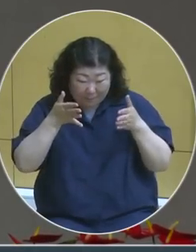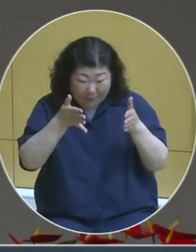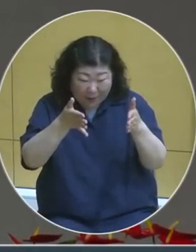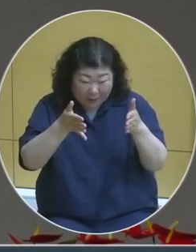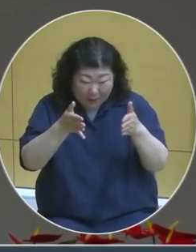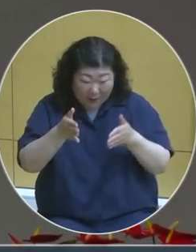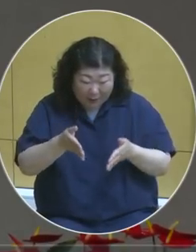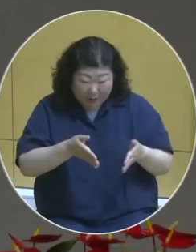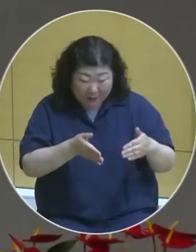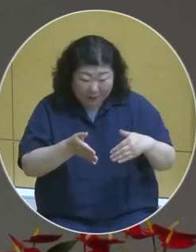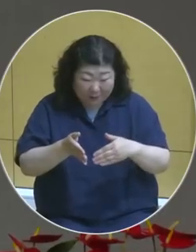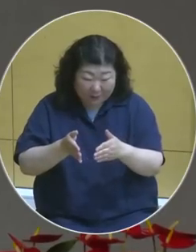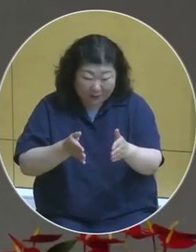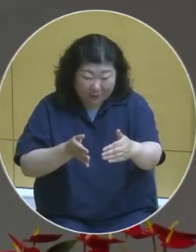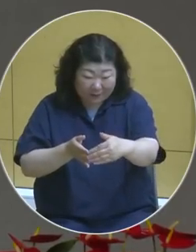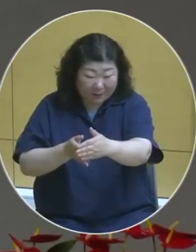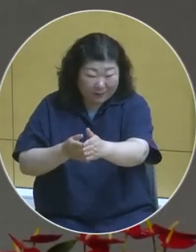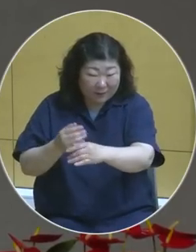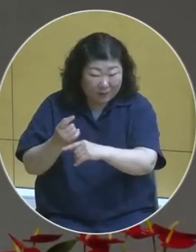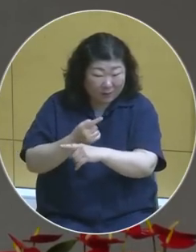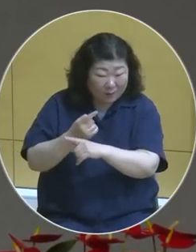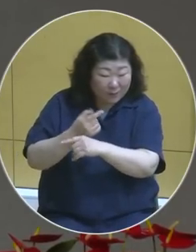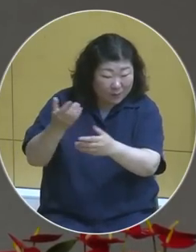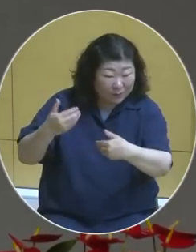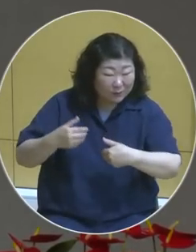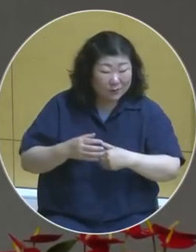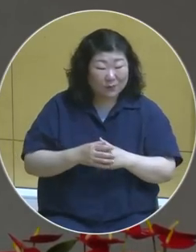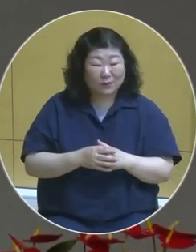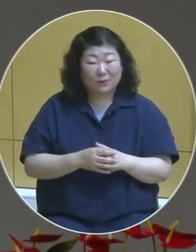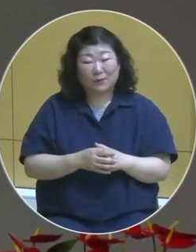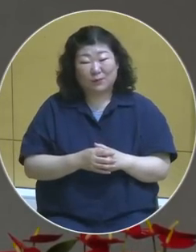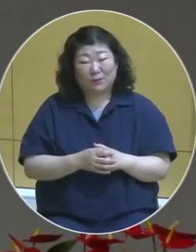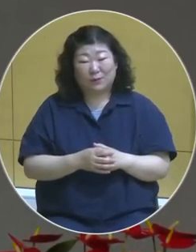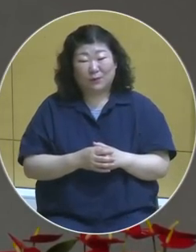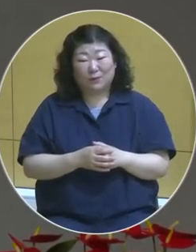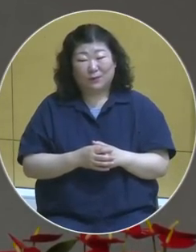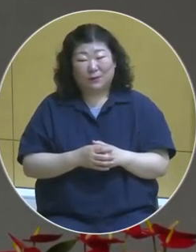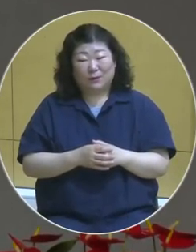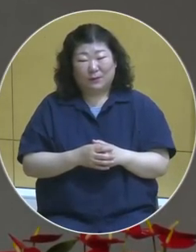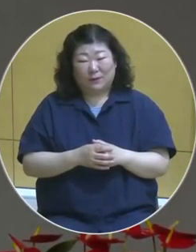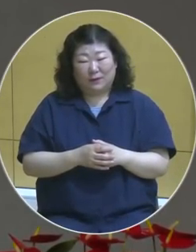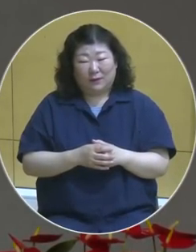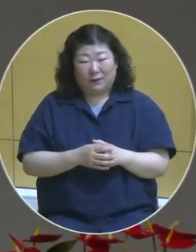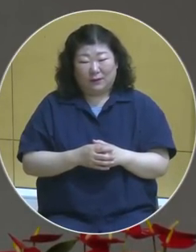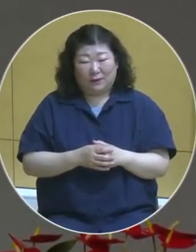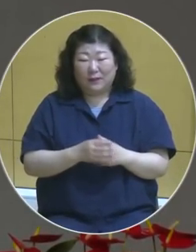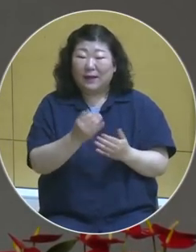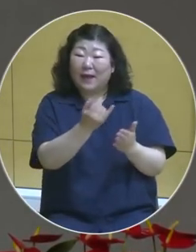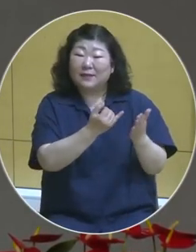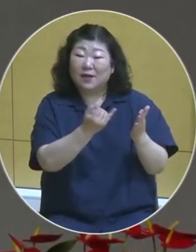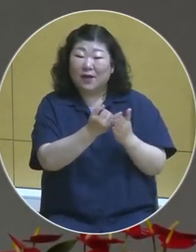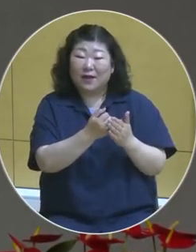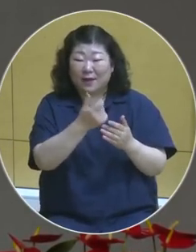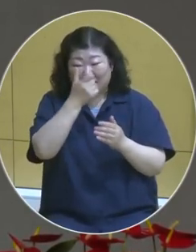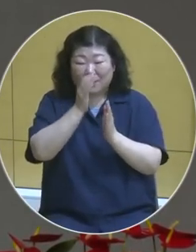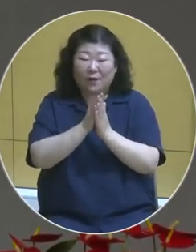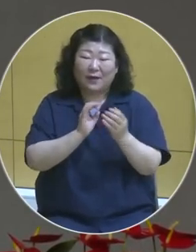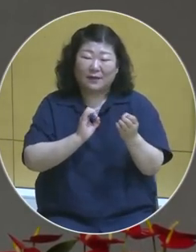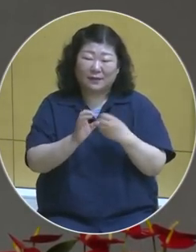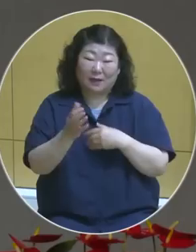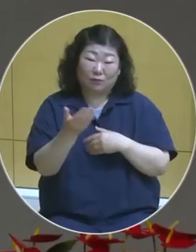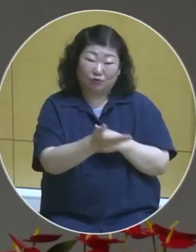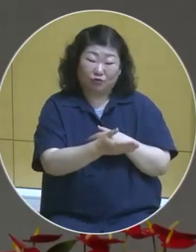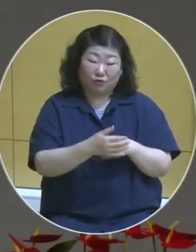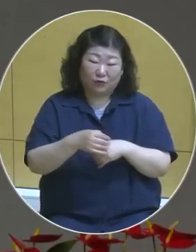있습니다. 하나님께서 왕의 마음을 바꾸셔서 에스더에게 기도 응답을 하나님 하기 시작하신 것입니다. 에스더는